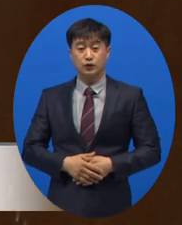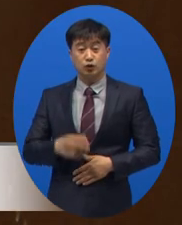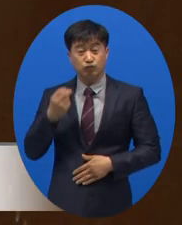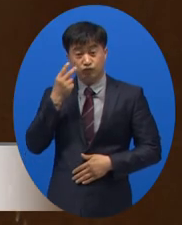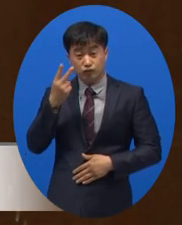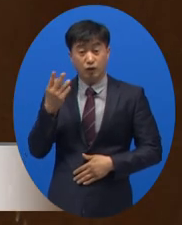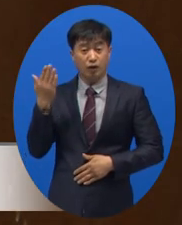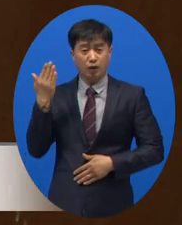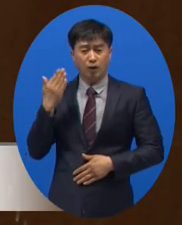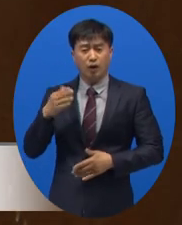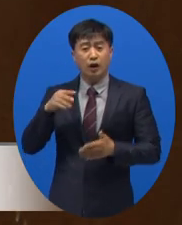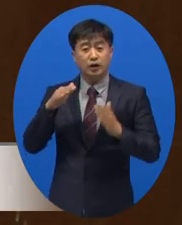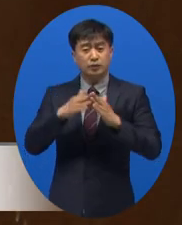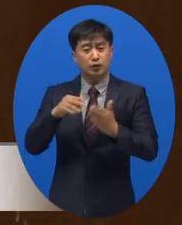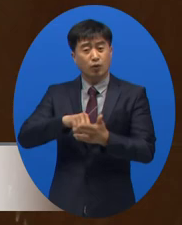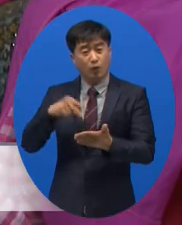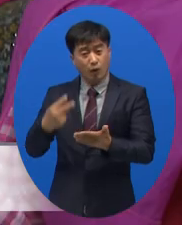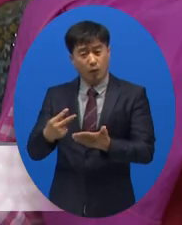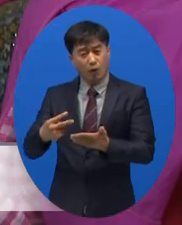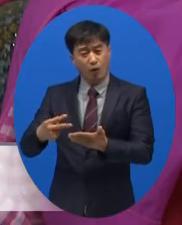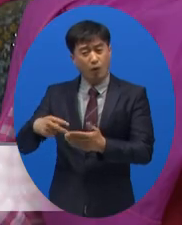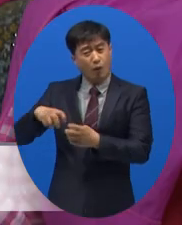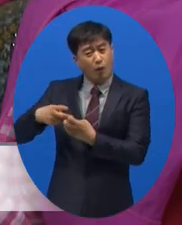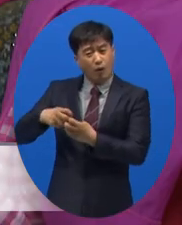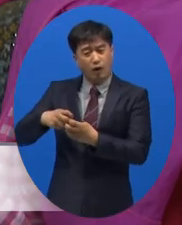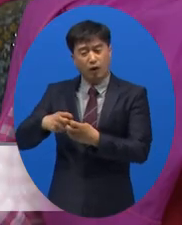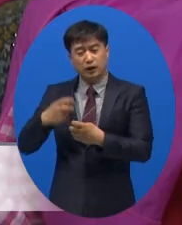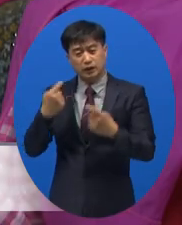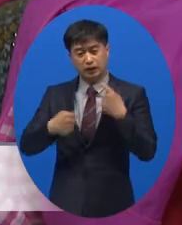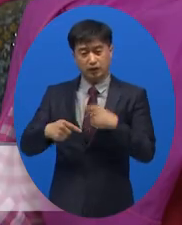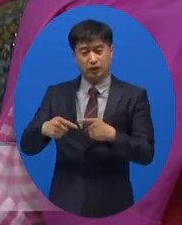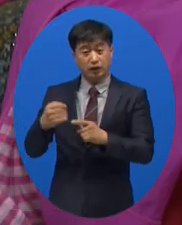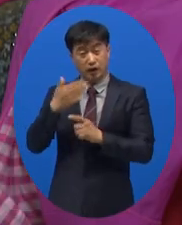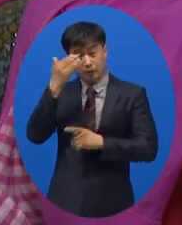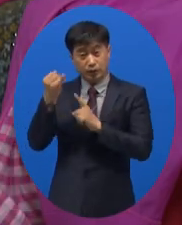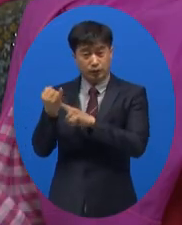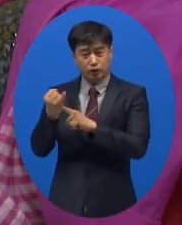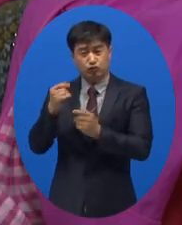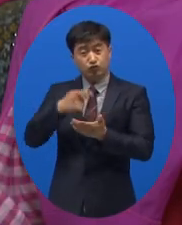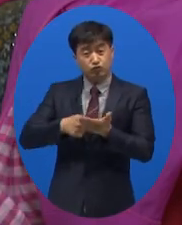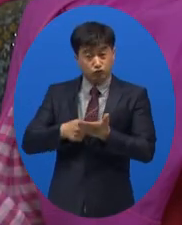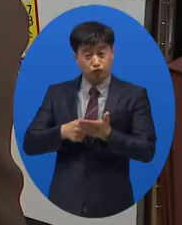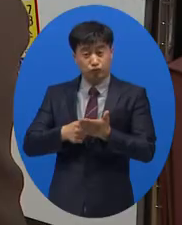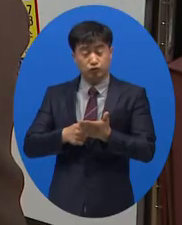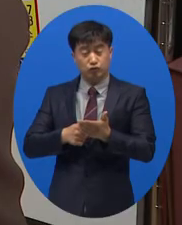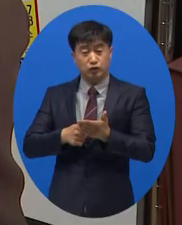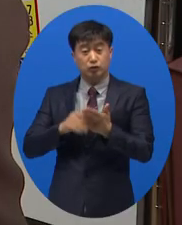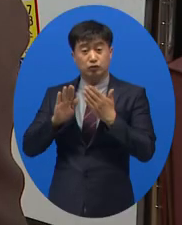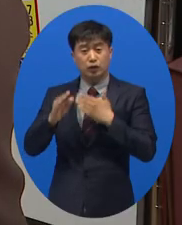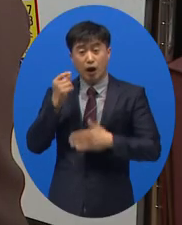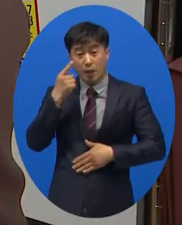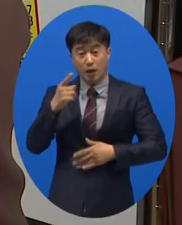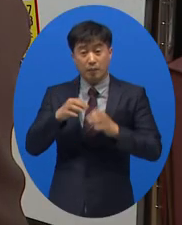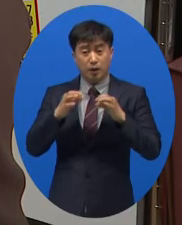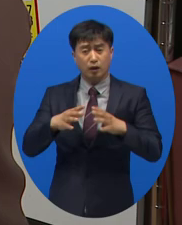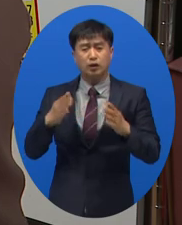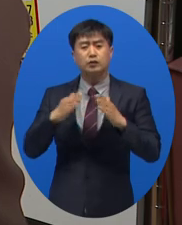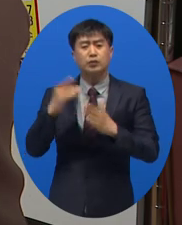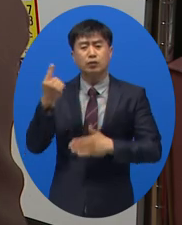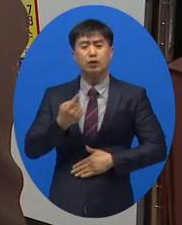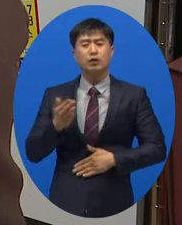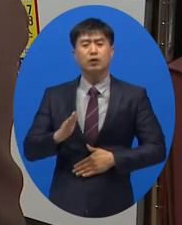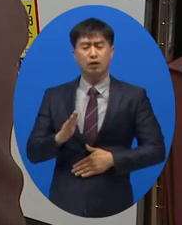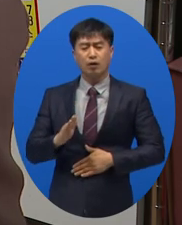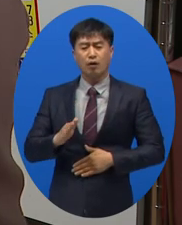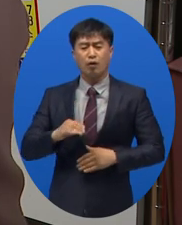두 달 전 집안에서 넘어져 고관절을 다친 김공희 할머니. 병원에서 수술을 받고 한 달 만에 집에 돌아왔지만 거동이